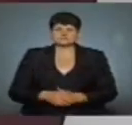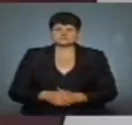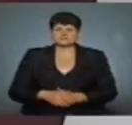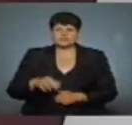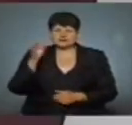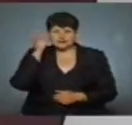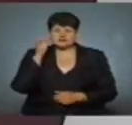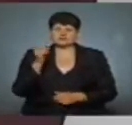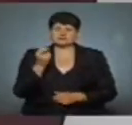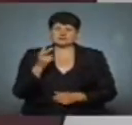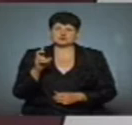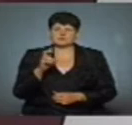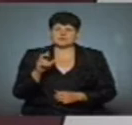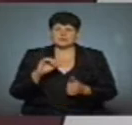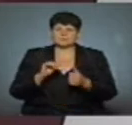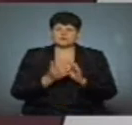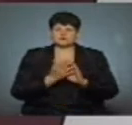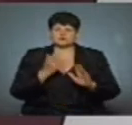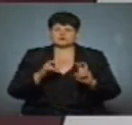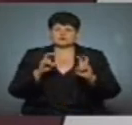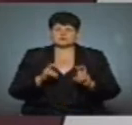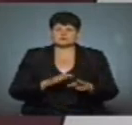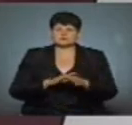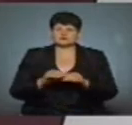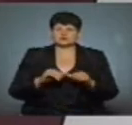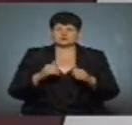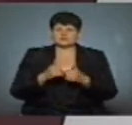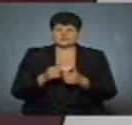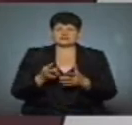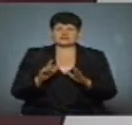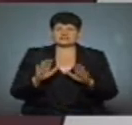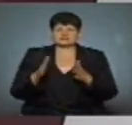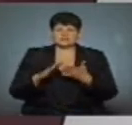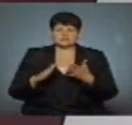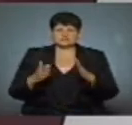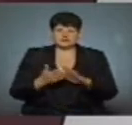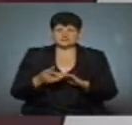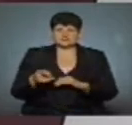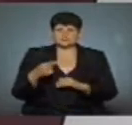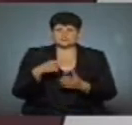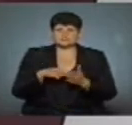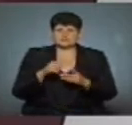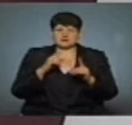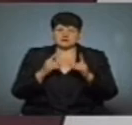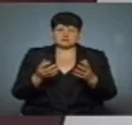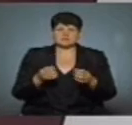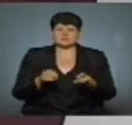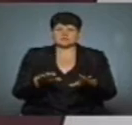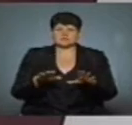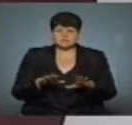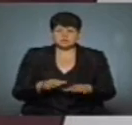Нагадаю, 12 березня на позачерговому засіданні виконкому і комісії із надзвичайних ситуацій в Тернопільській міській раді прийняли